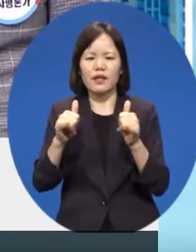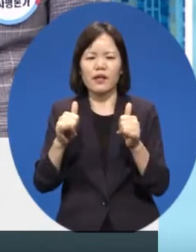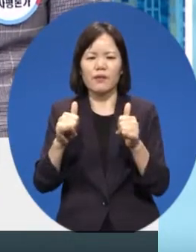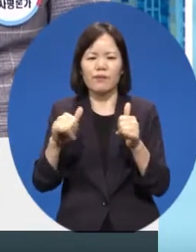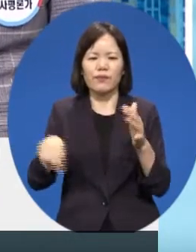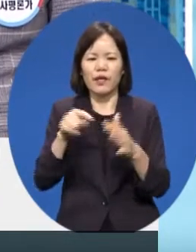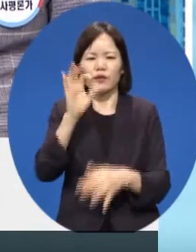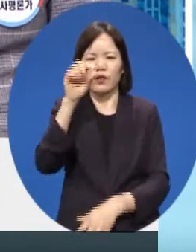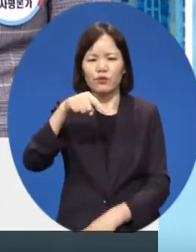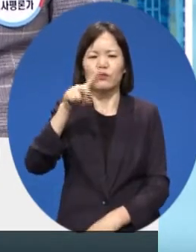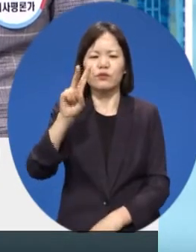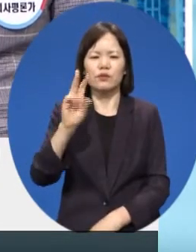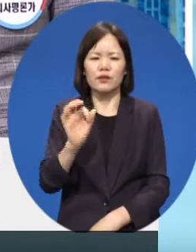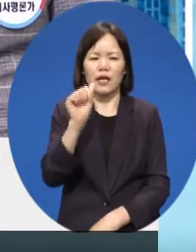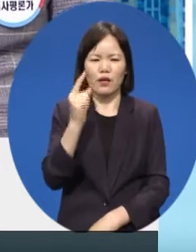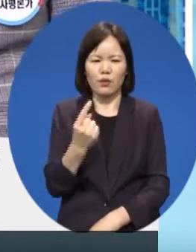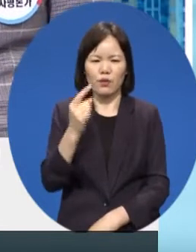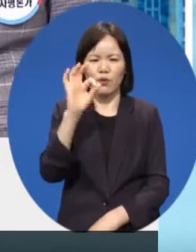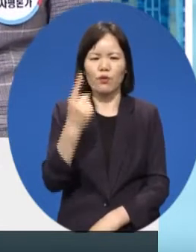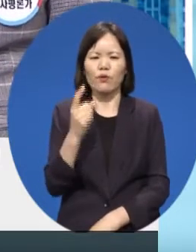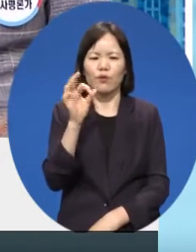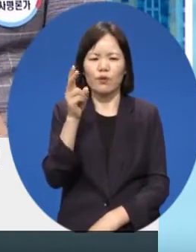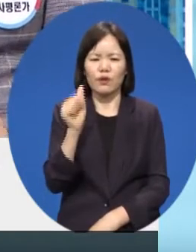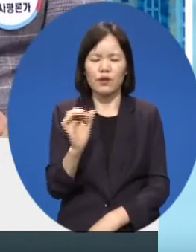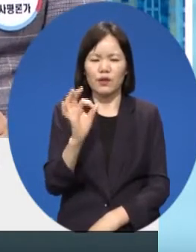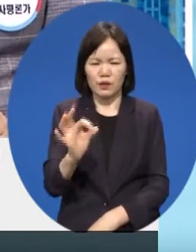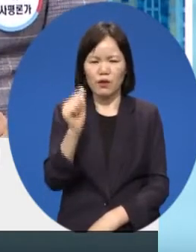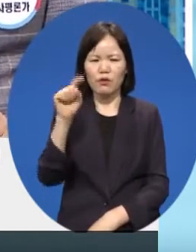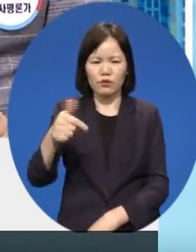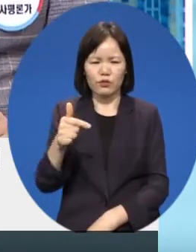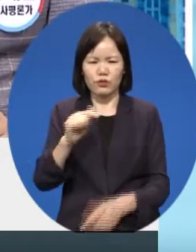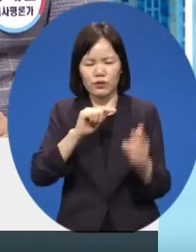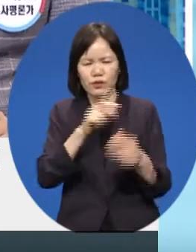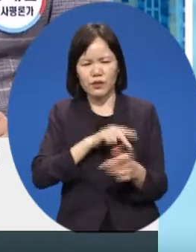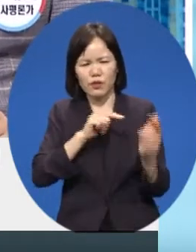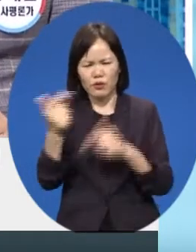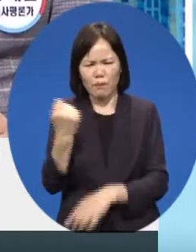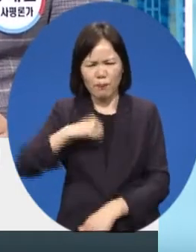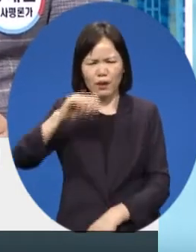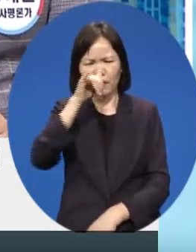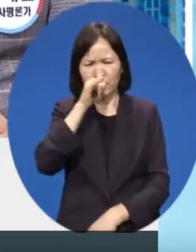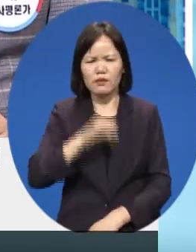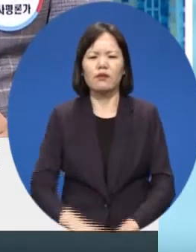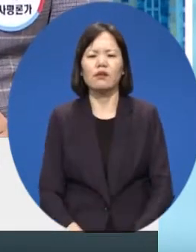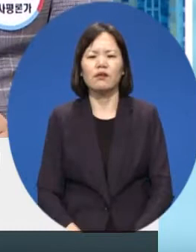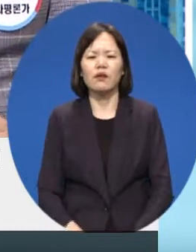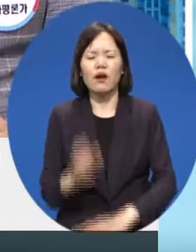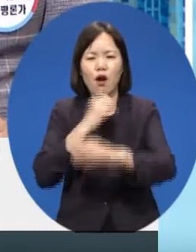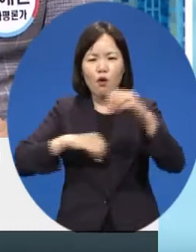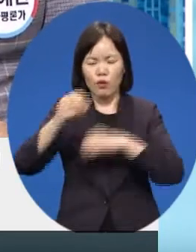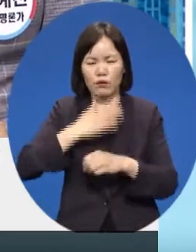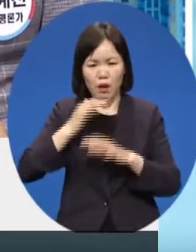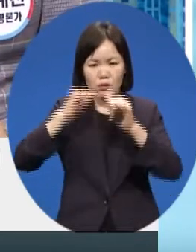원이나 뭐 일테면 오영은 원 그리고 뭐 여러가지 불복하고 있는 의원들도 꽤 있습니다 김 예지 의원도 마찬가지구요 오히려 내가 상을